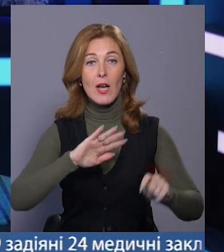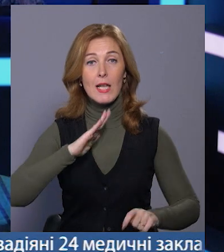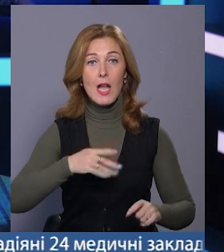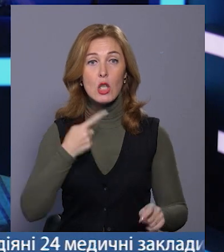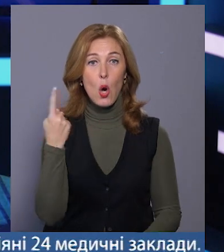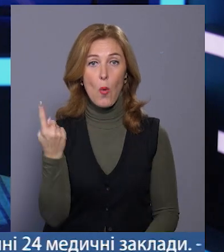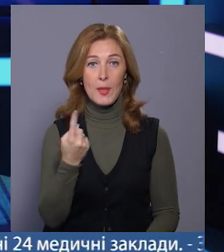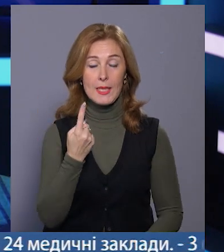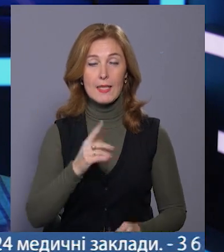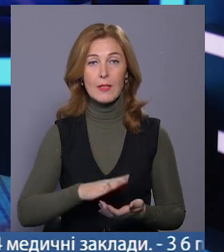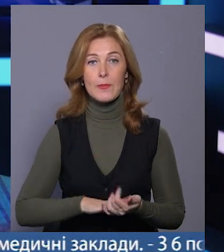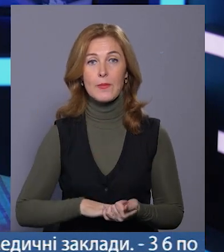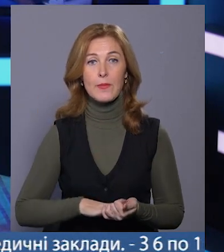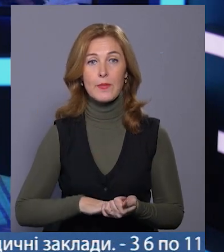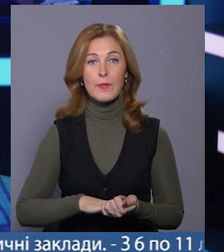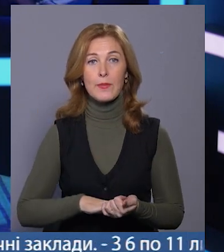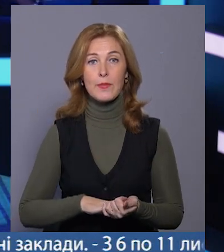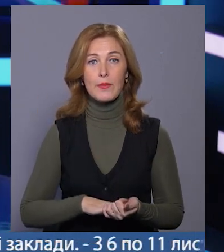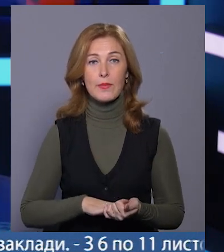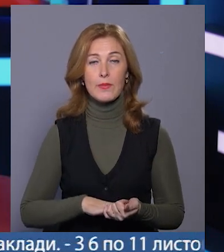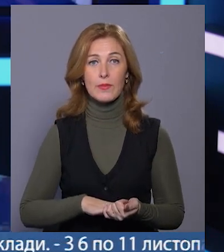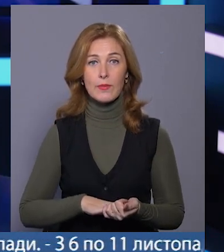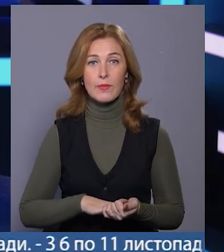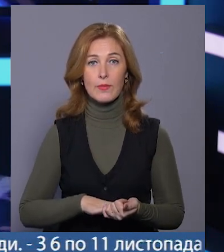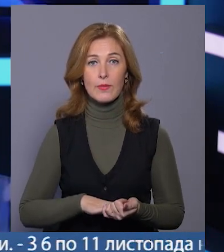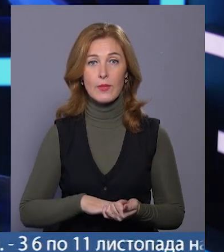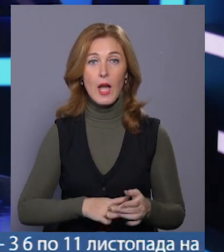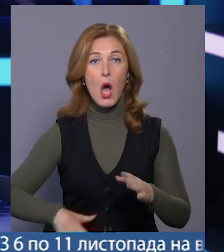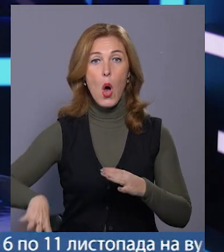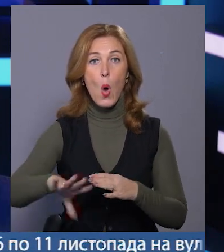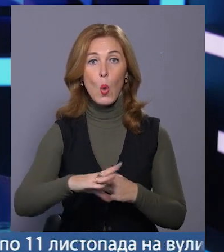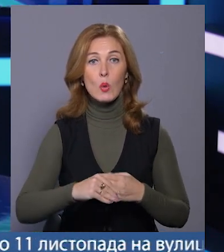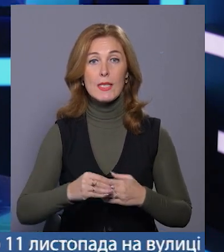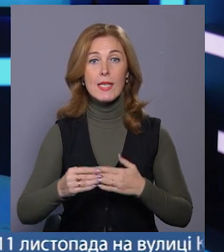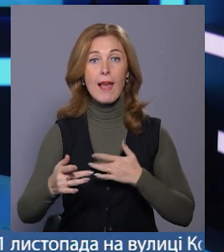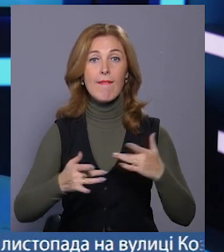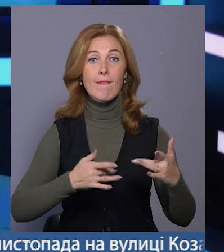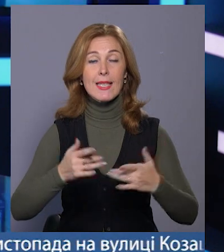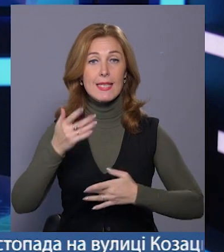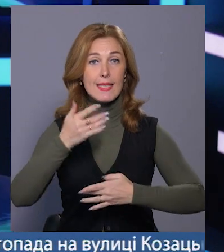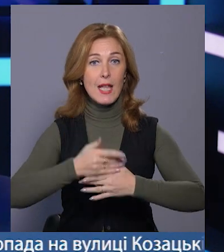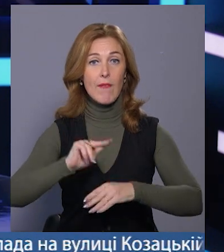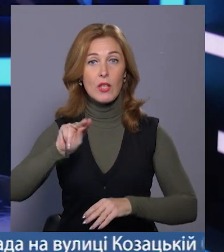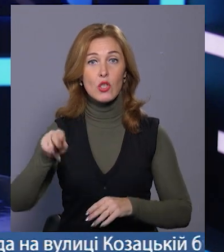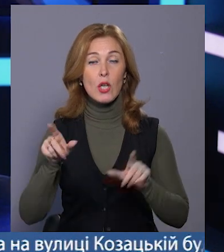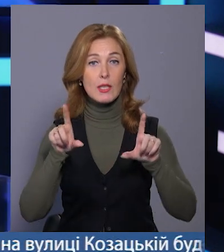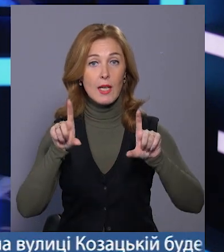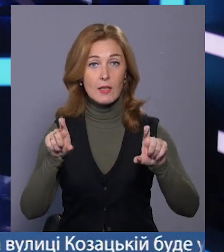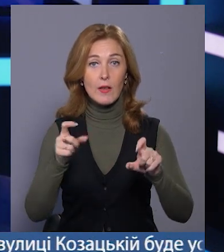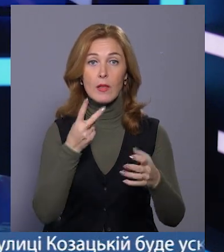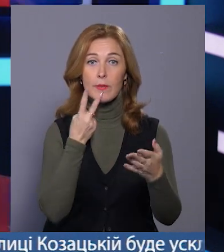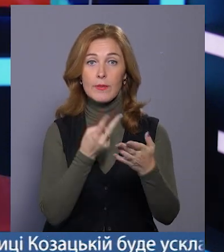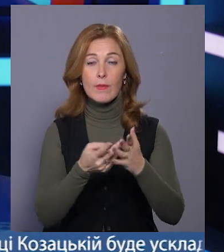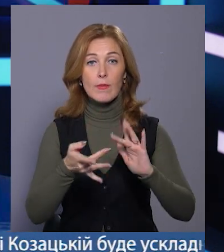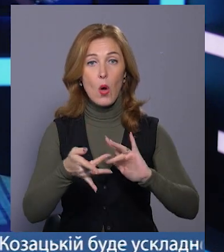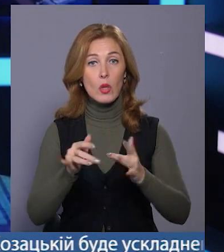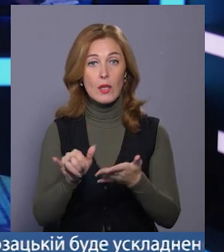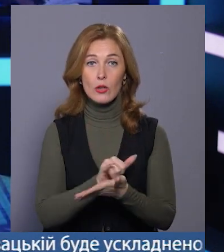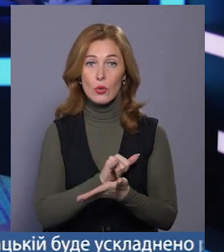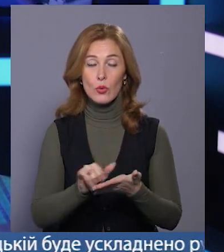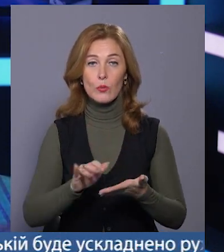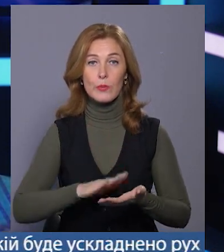обласний музично-драматичний театр імені Михайла Старицького. Усі вистави через карантинні обмеження транслюватимуться онлайн на